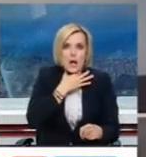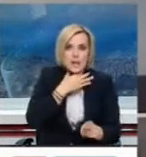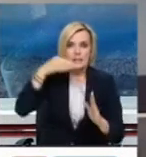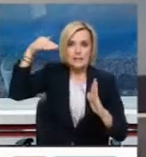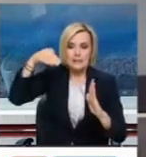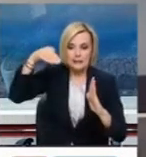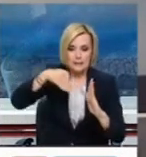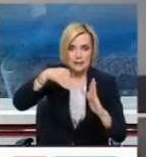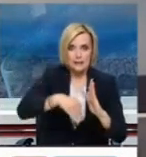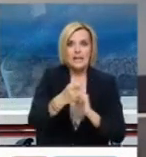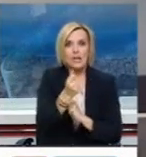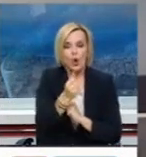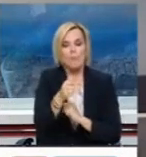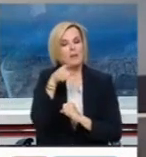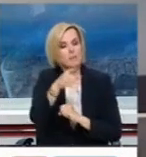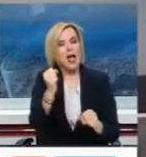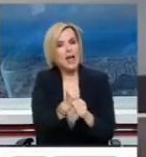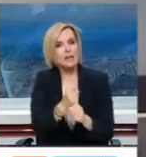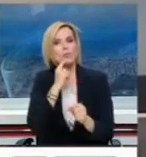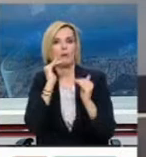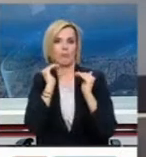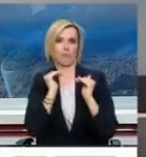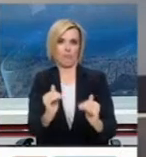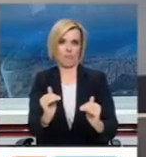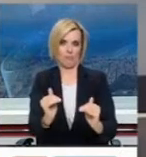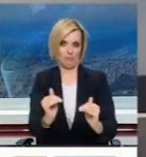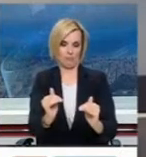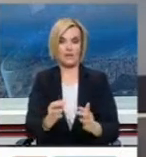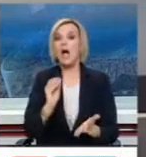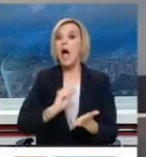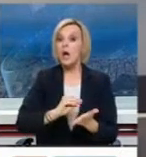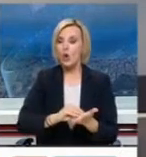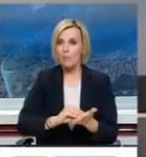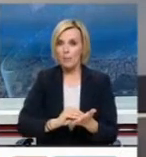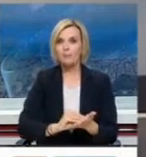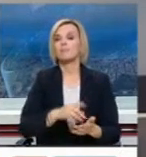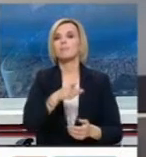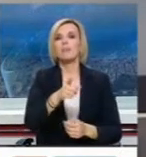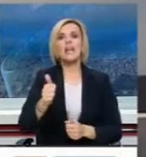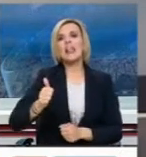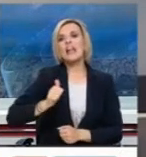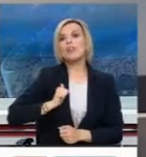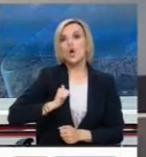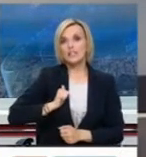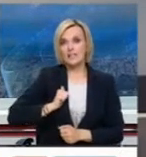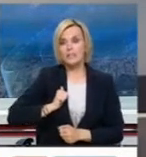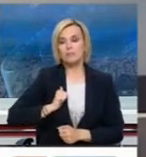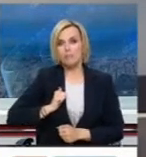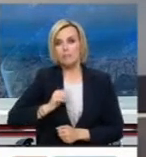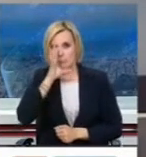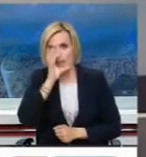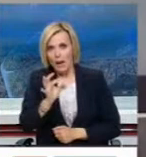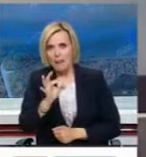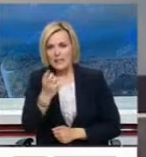κωδικού αριθμού δραστηριότητας. Ως έκτακτο μέτρο, για τους εργοδότες που μειώνεται σημαντικά ο τζίρος τους, δίνουμε